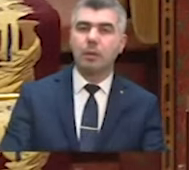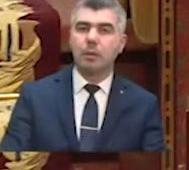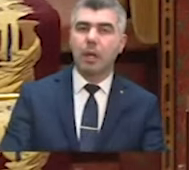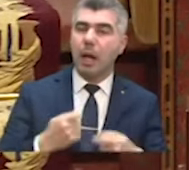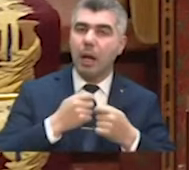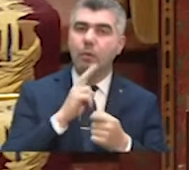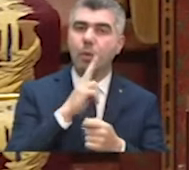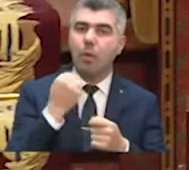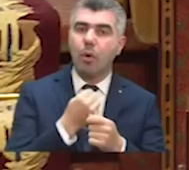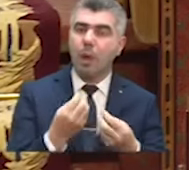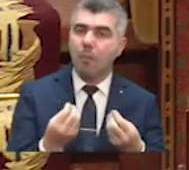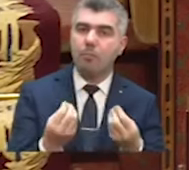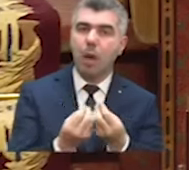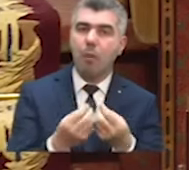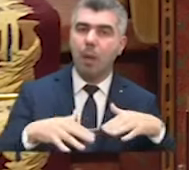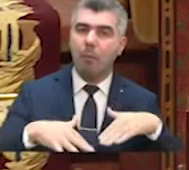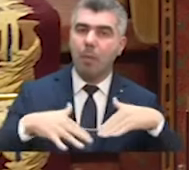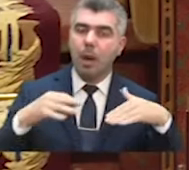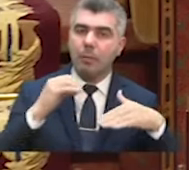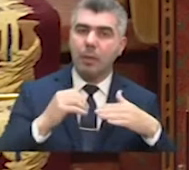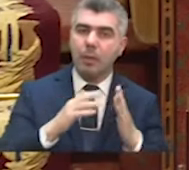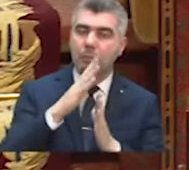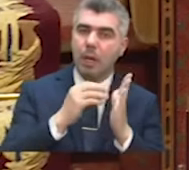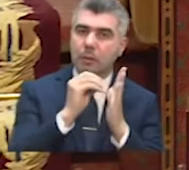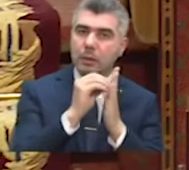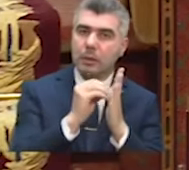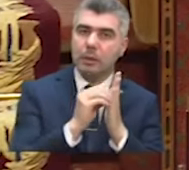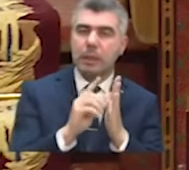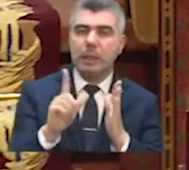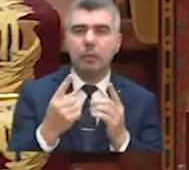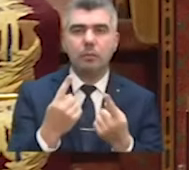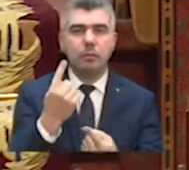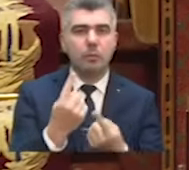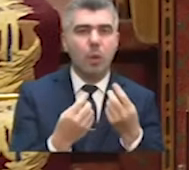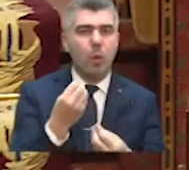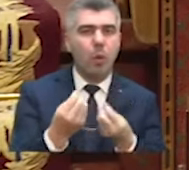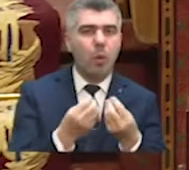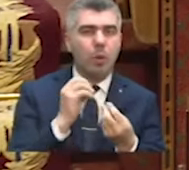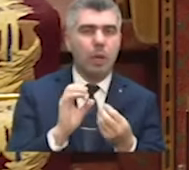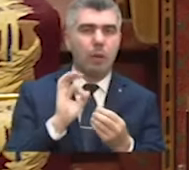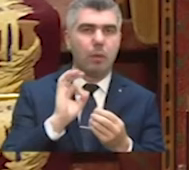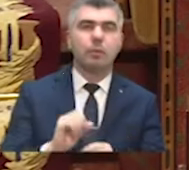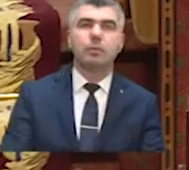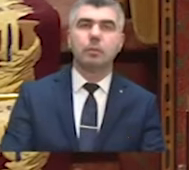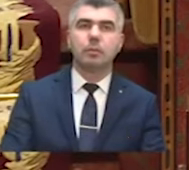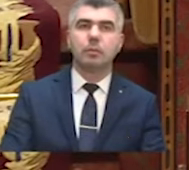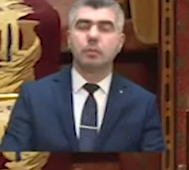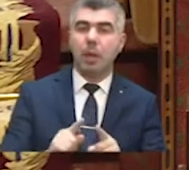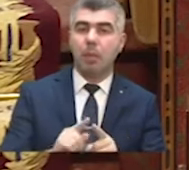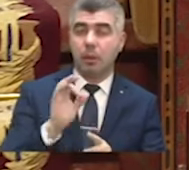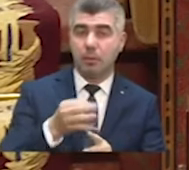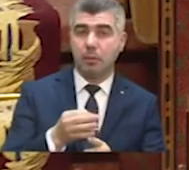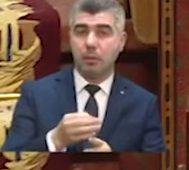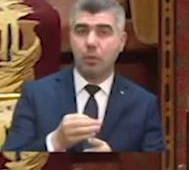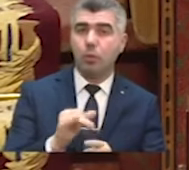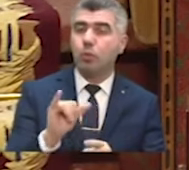رئيس الحكومة مع البرلمان، ديروا لنا جدولة كانت اثنين أو غير الاثنين باش نخرجوا من هذا الحرج، لأن عندنا حرج كبير، واش